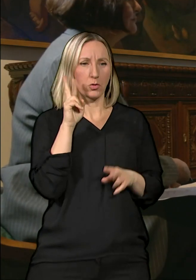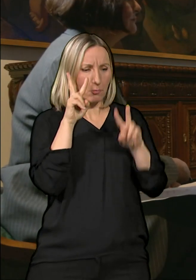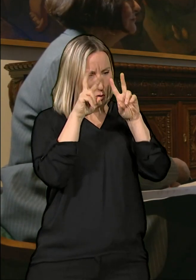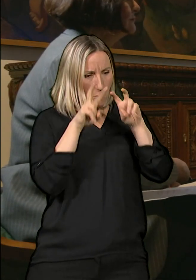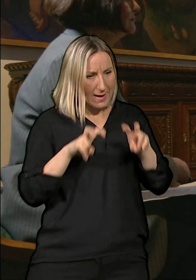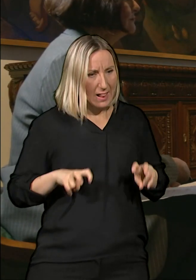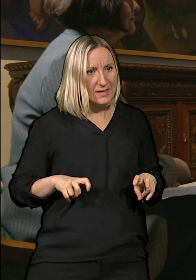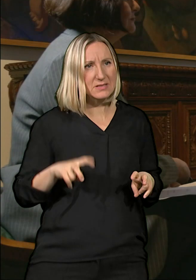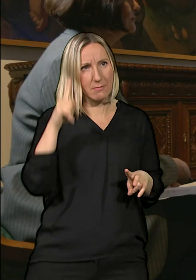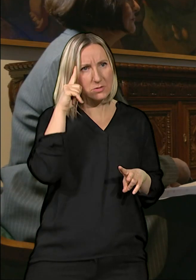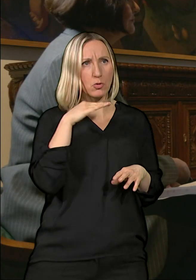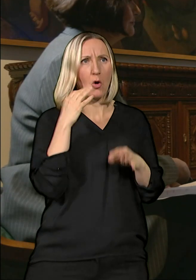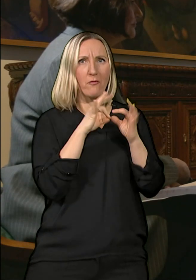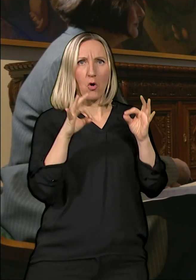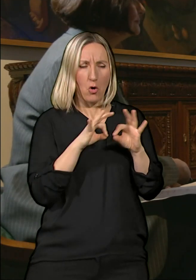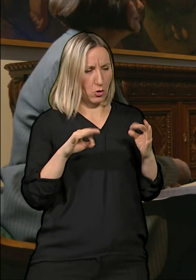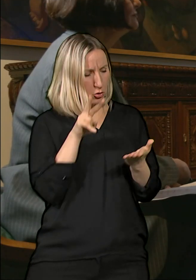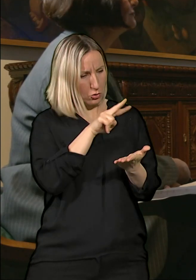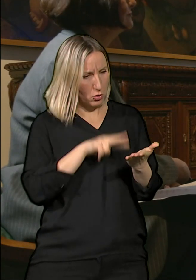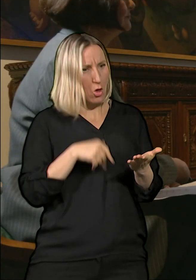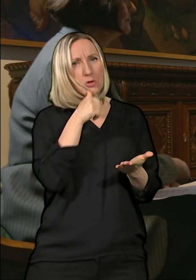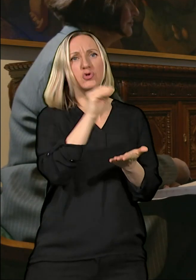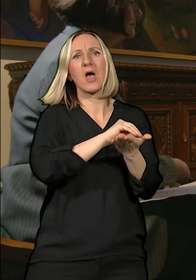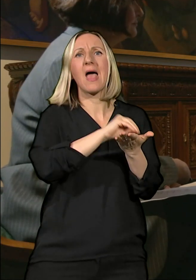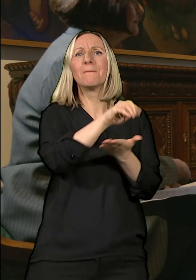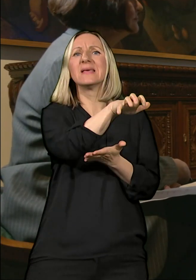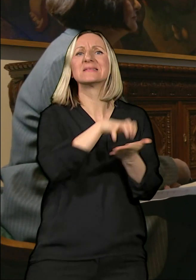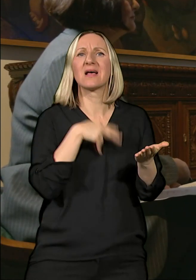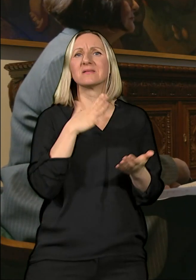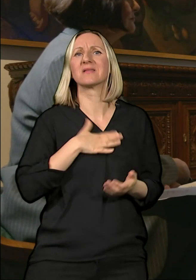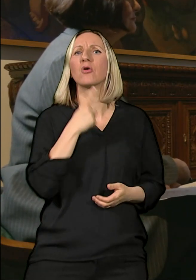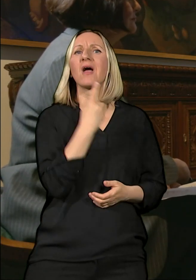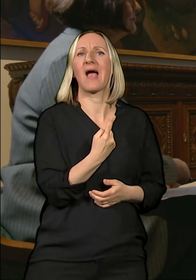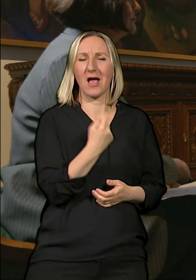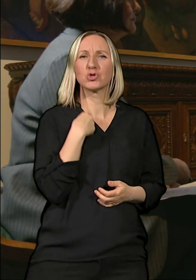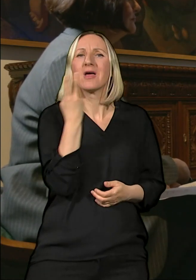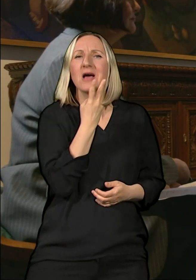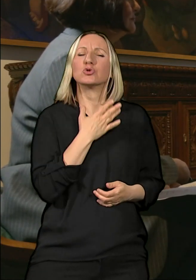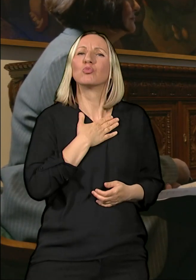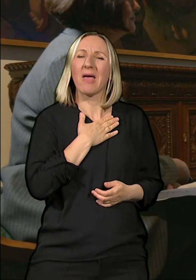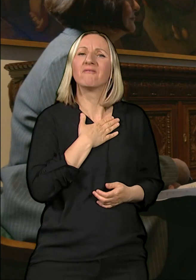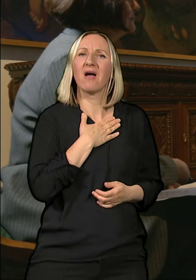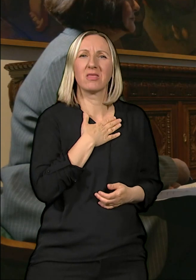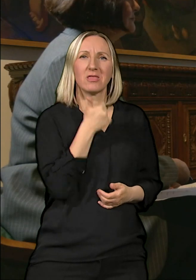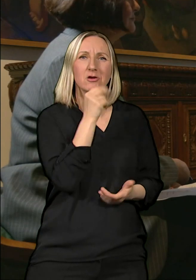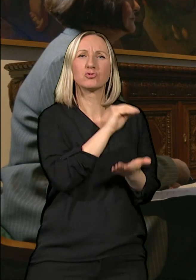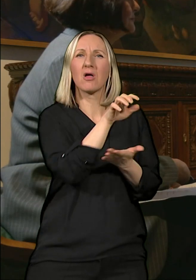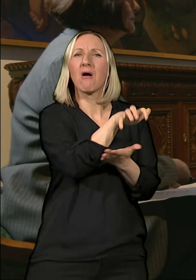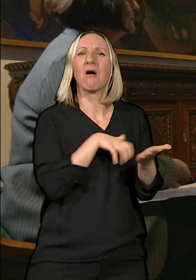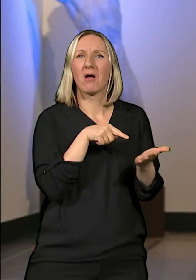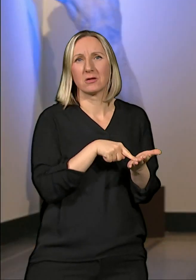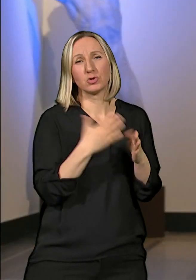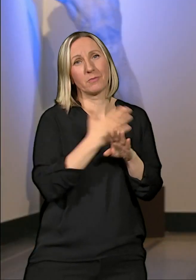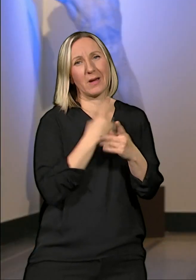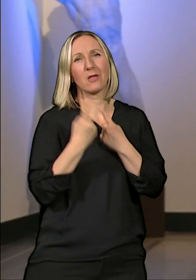onoga šta je pisac hteo da kaže, razumevanje autora, što znači da za neki